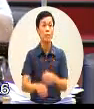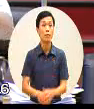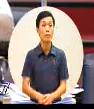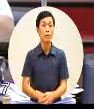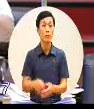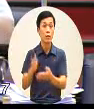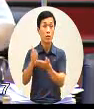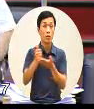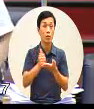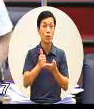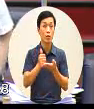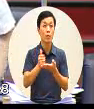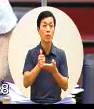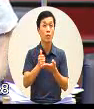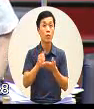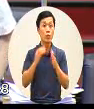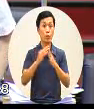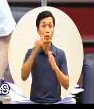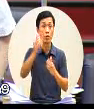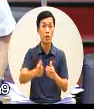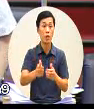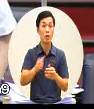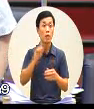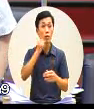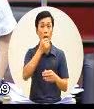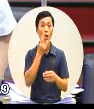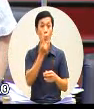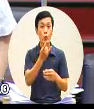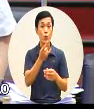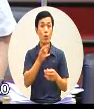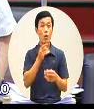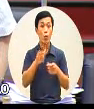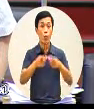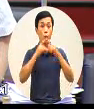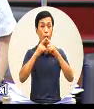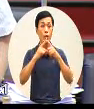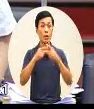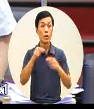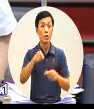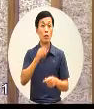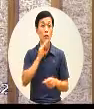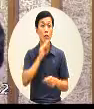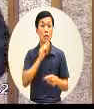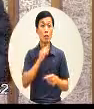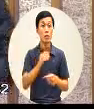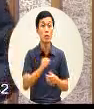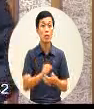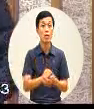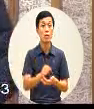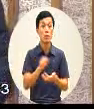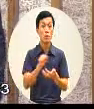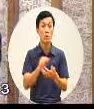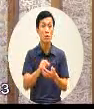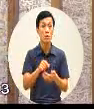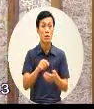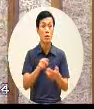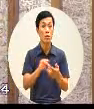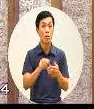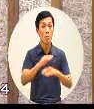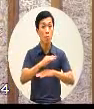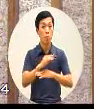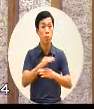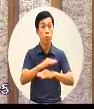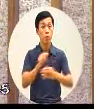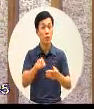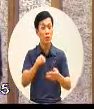教育局长， 谢谢议长，谢谢洪议员哦。这盖是迄个布袋和尚的迄个 诗句。哎，